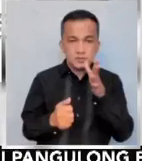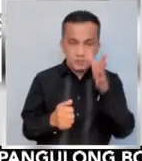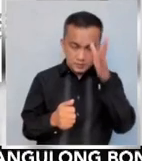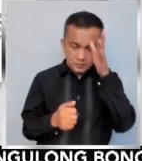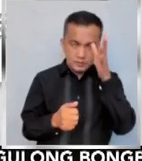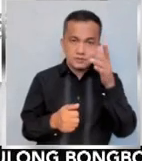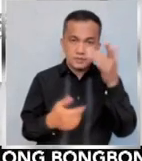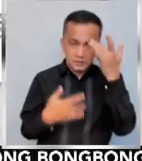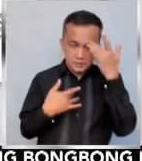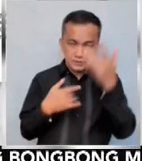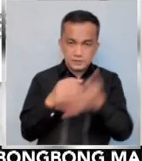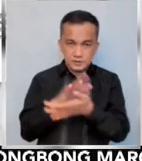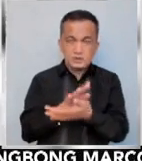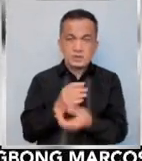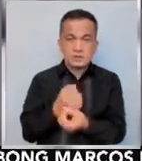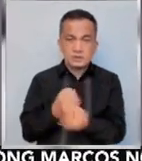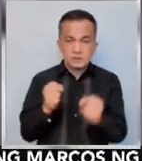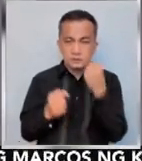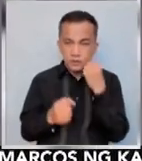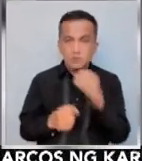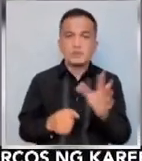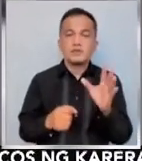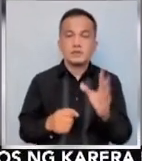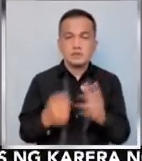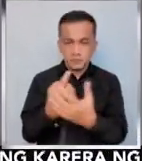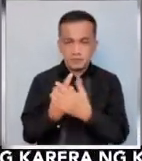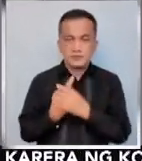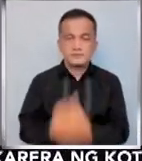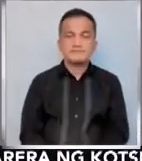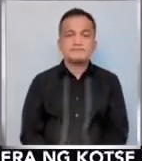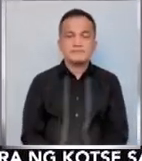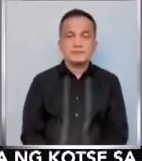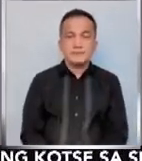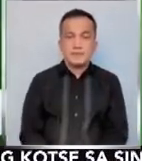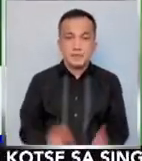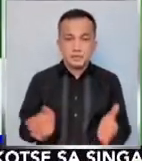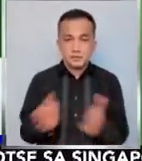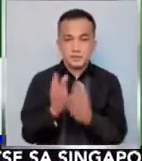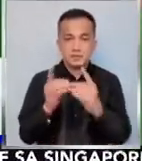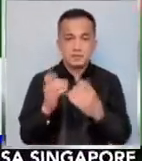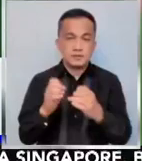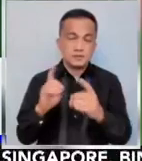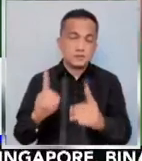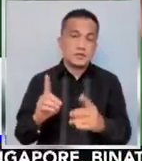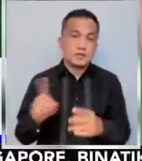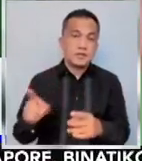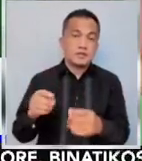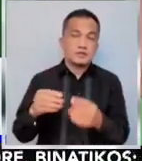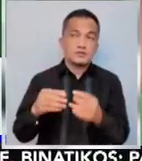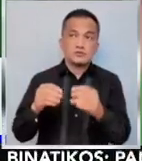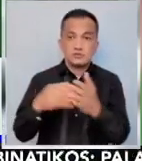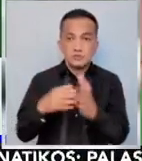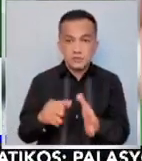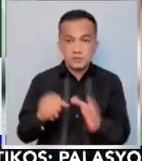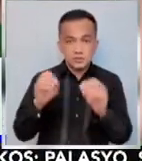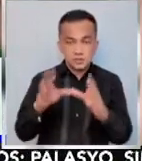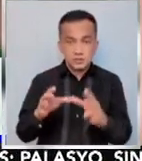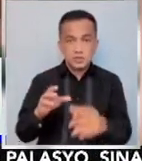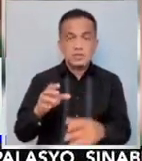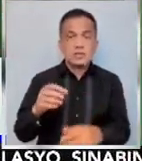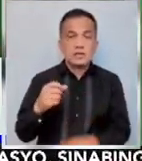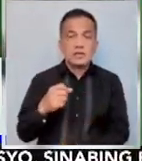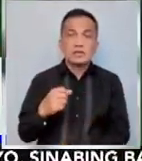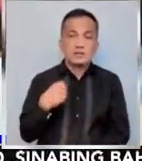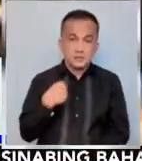na ligtas na makauwi at ma-isolate. Hinihikayat ng DepEd ang mga estudyante, guro at non-teaching personnel na magpabakuna laban